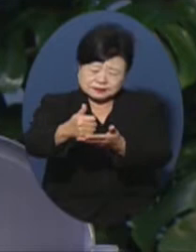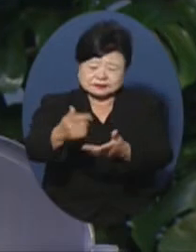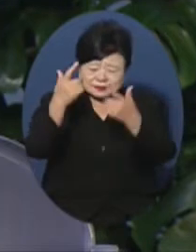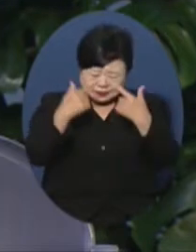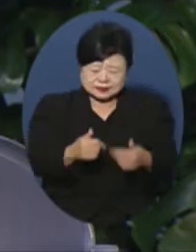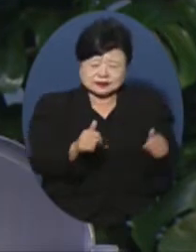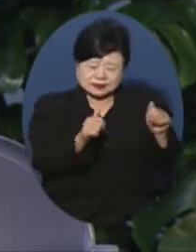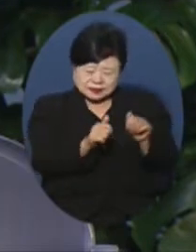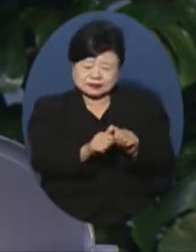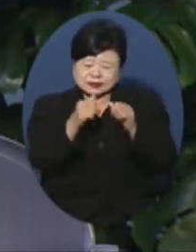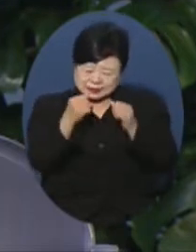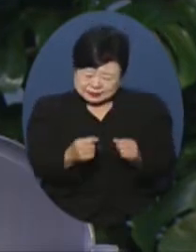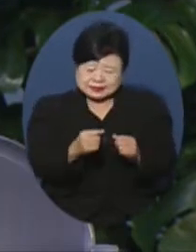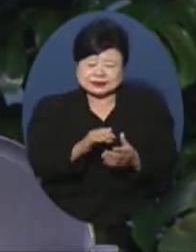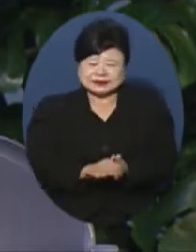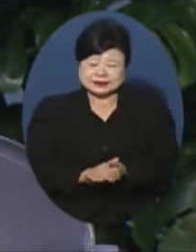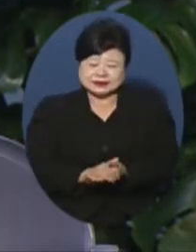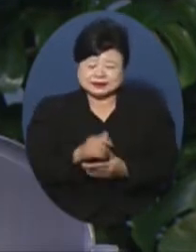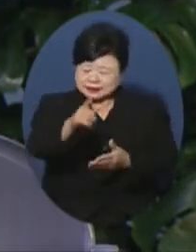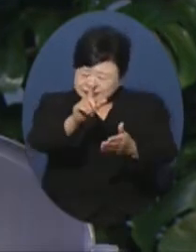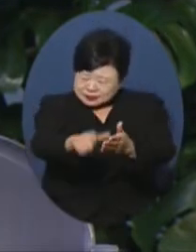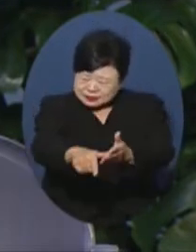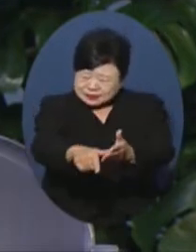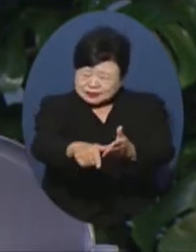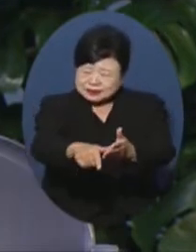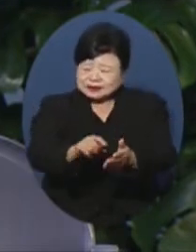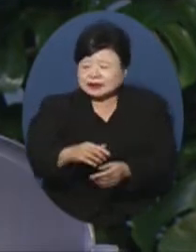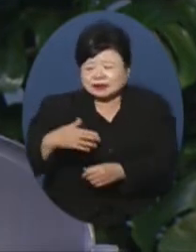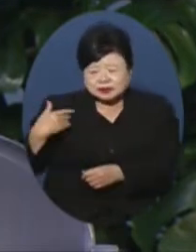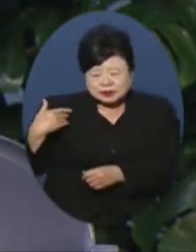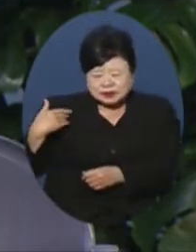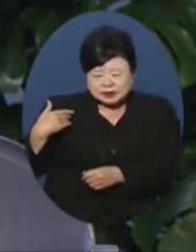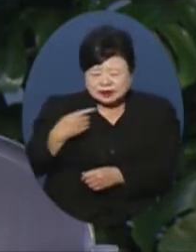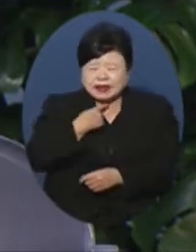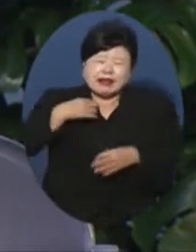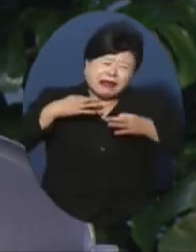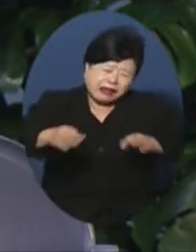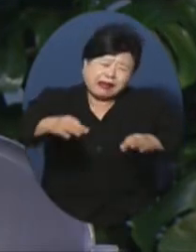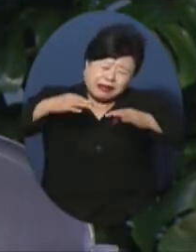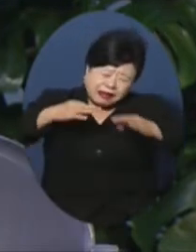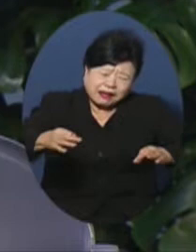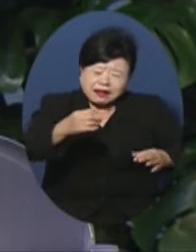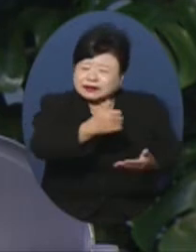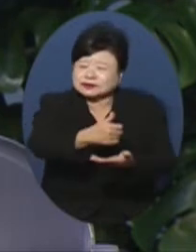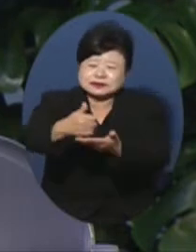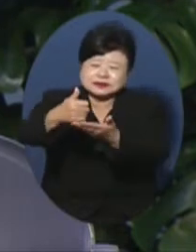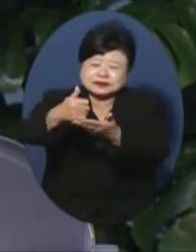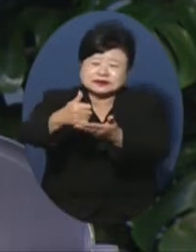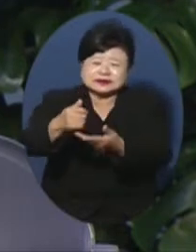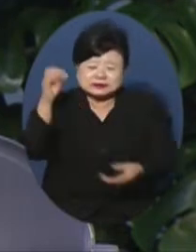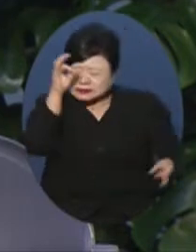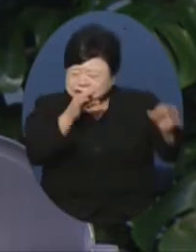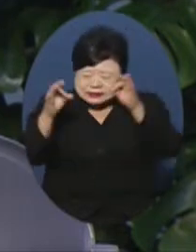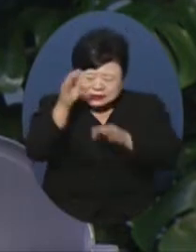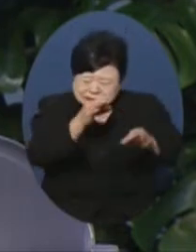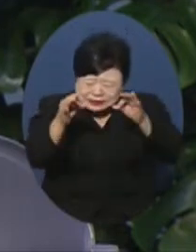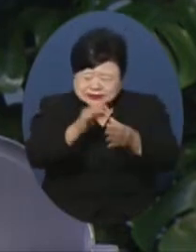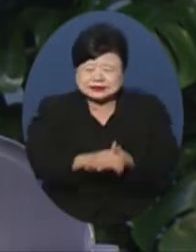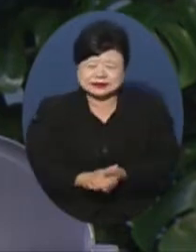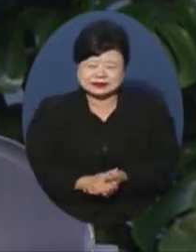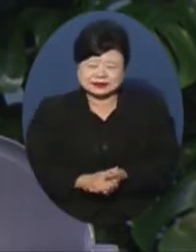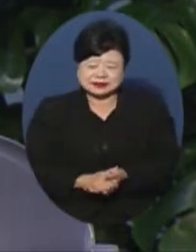주님이 항상 함께 계셨는데 그때는 그걸 모르고 호함치며 주님을 찾았던